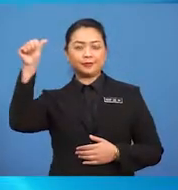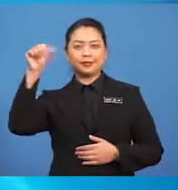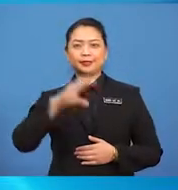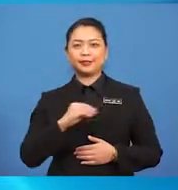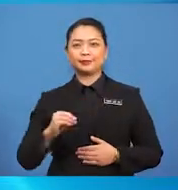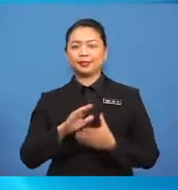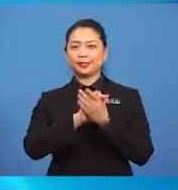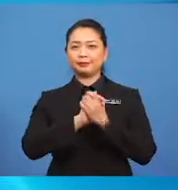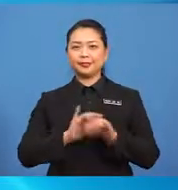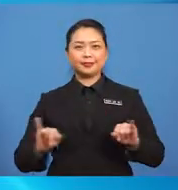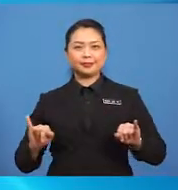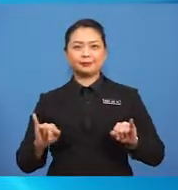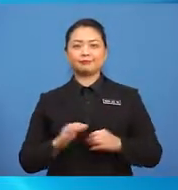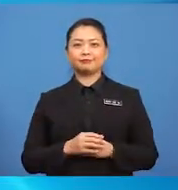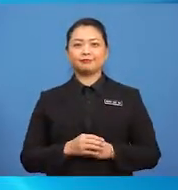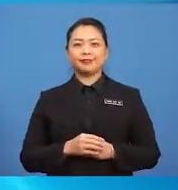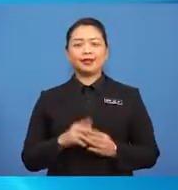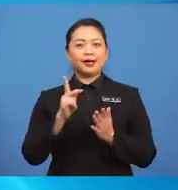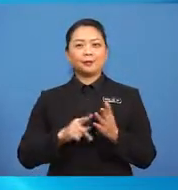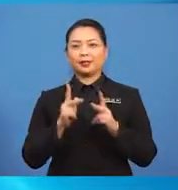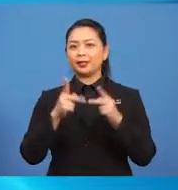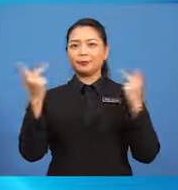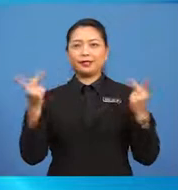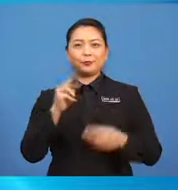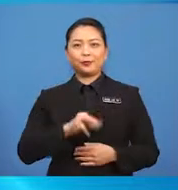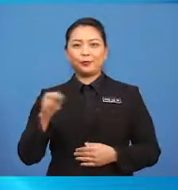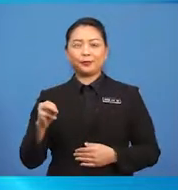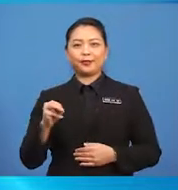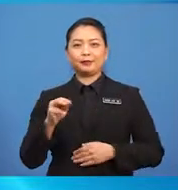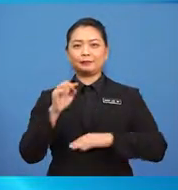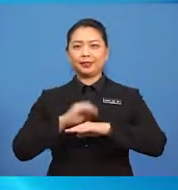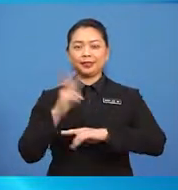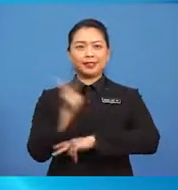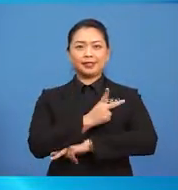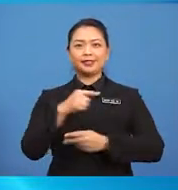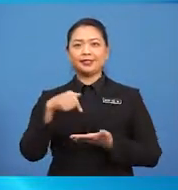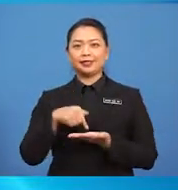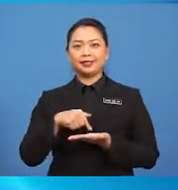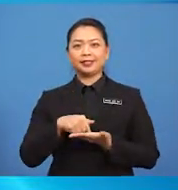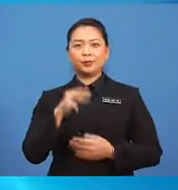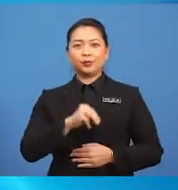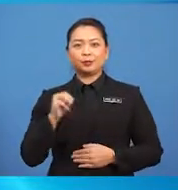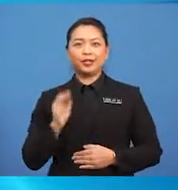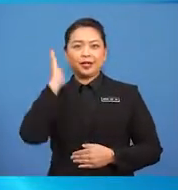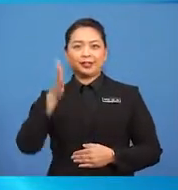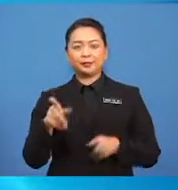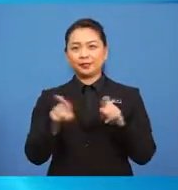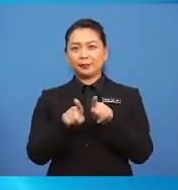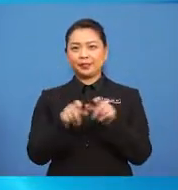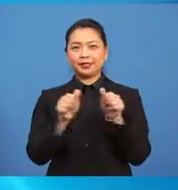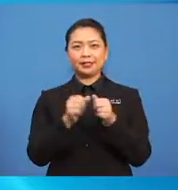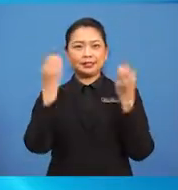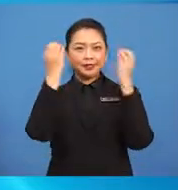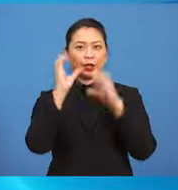Assalamualaikum dan salam sejahtera. Apa khabar murid-murid? Pada episod kali ini, murid-murid akan bersama dengan